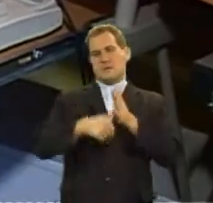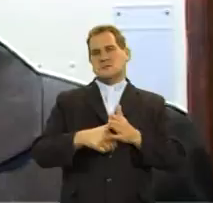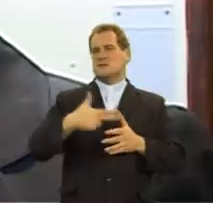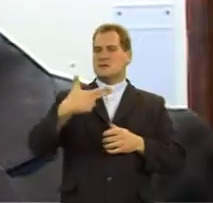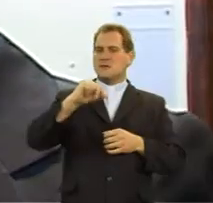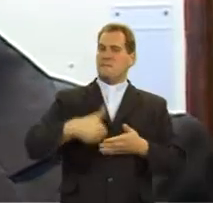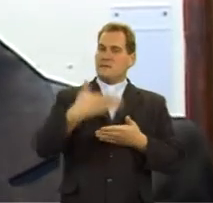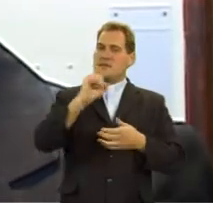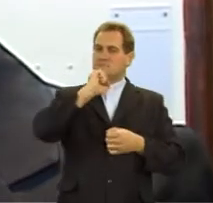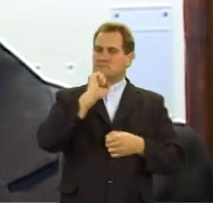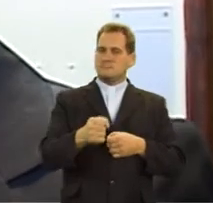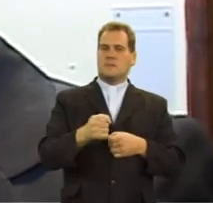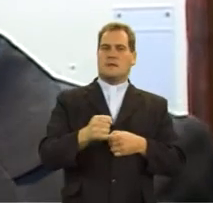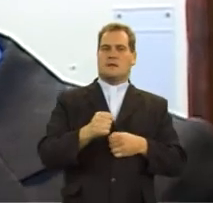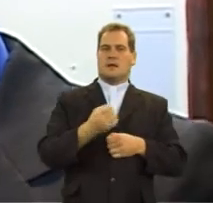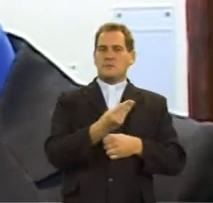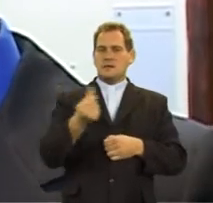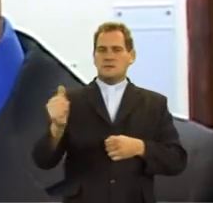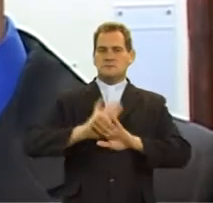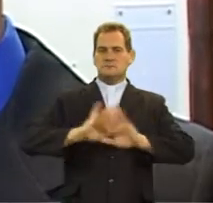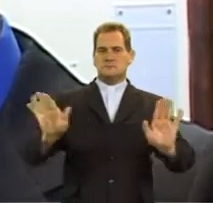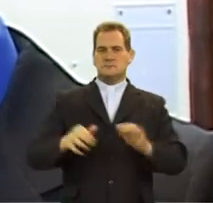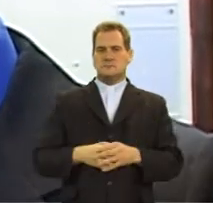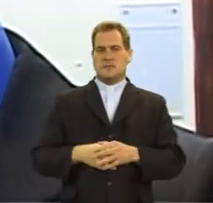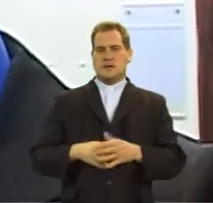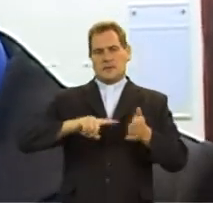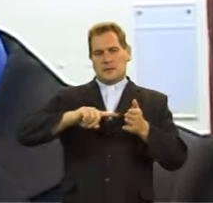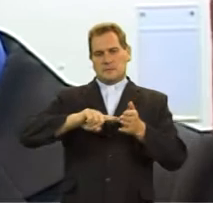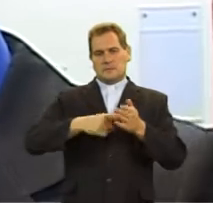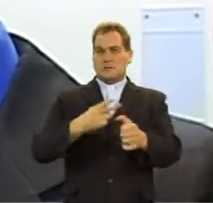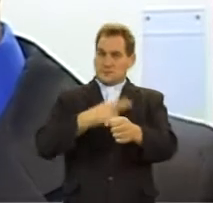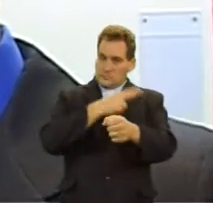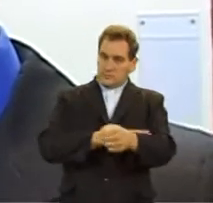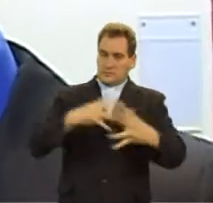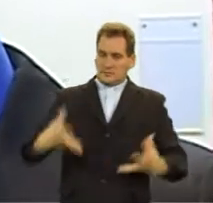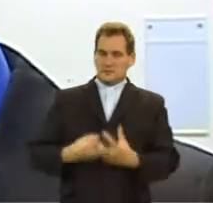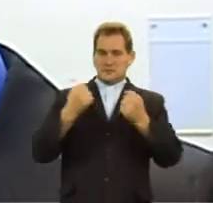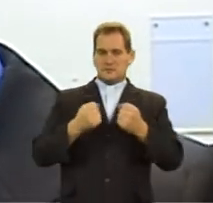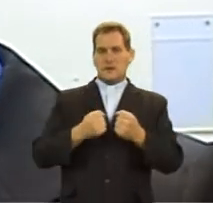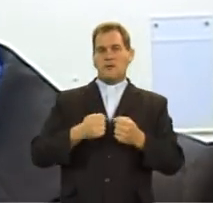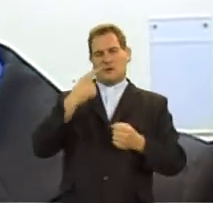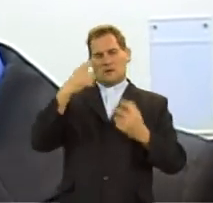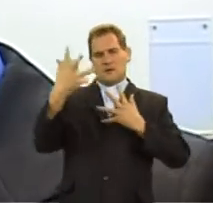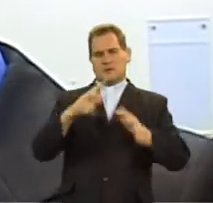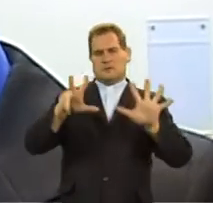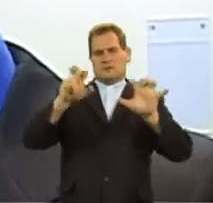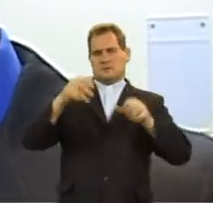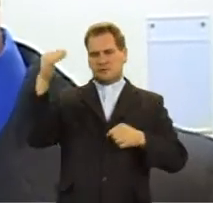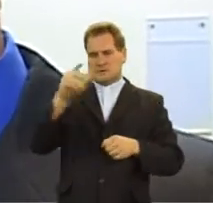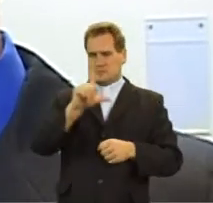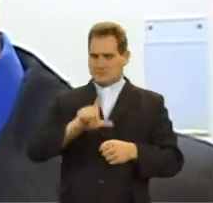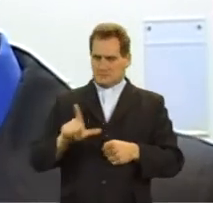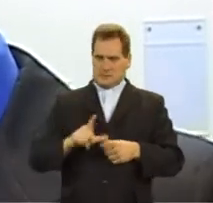złotówki. Piotrkowski magistrat pozyskał kolejną pulę pieniędzy, tym razem jest to prawie 800 tysięcy złotych, na